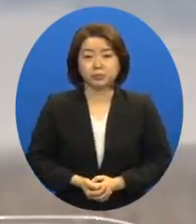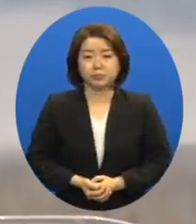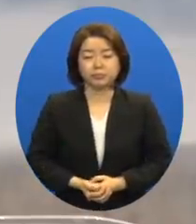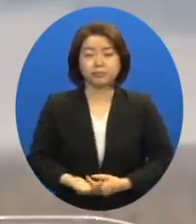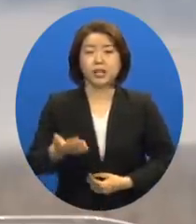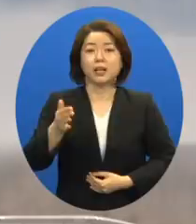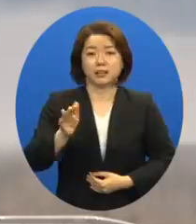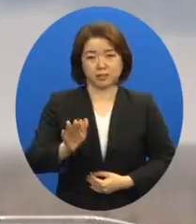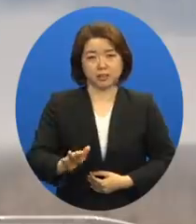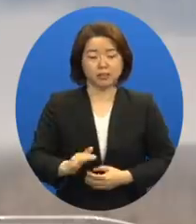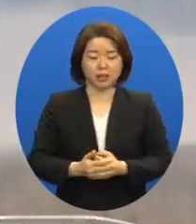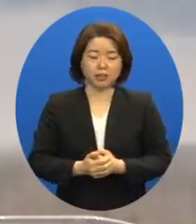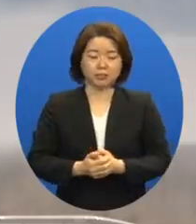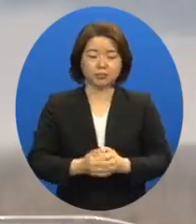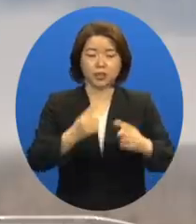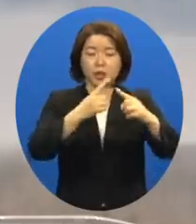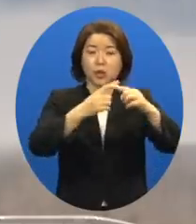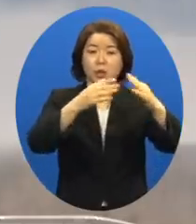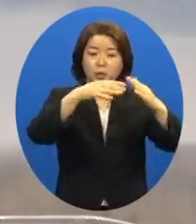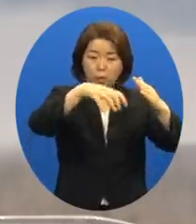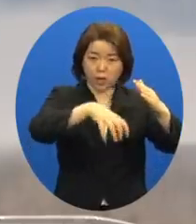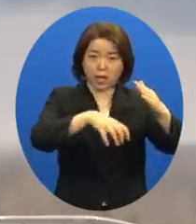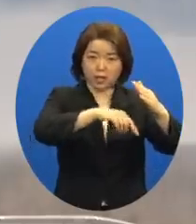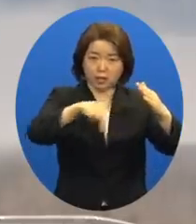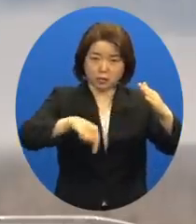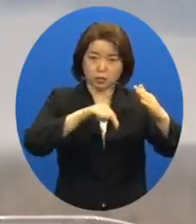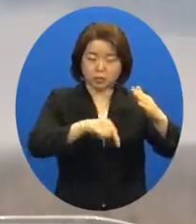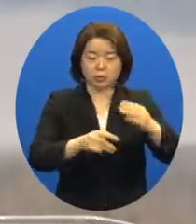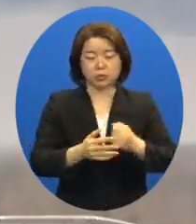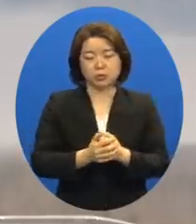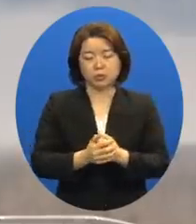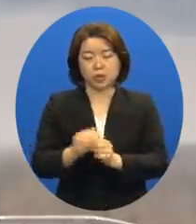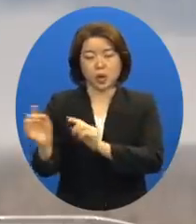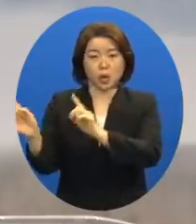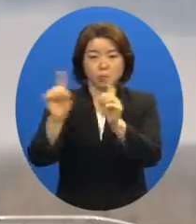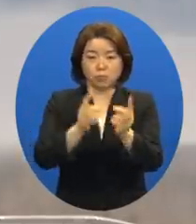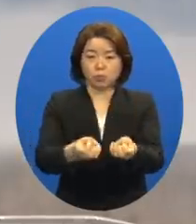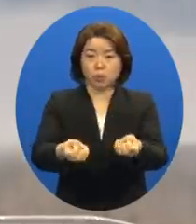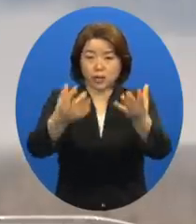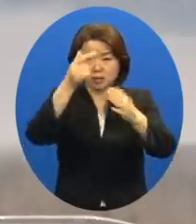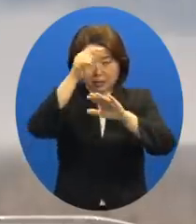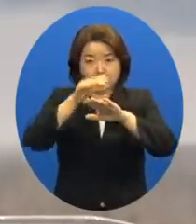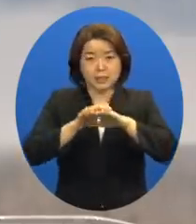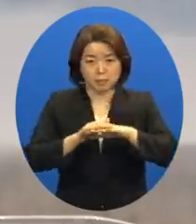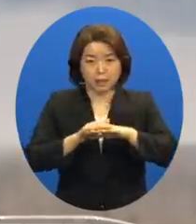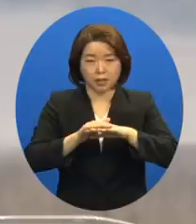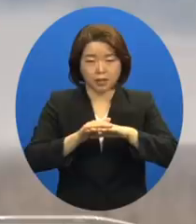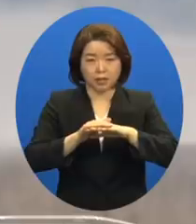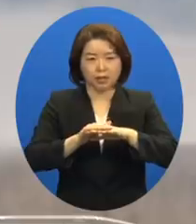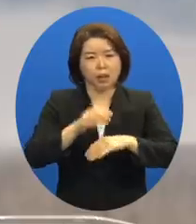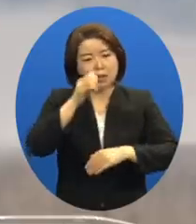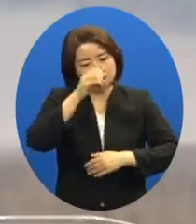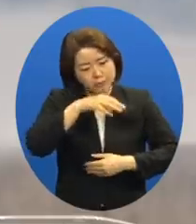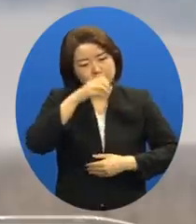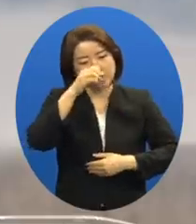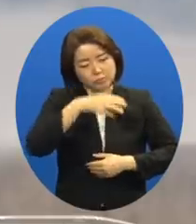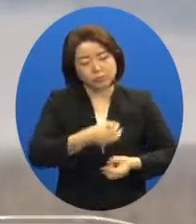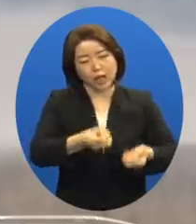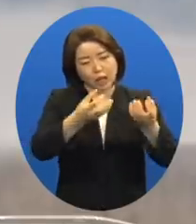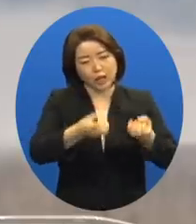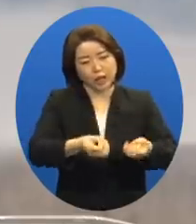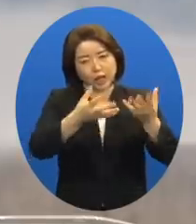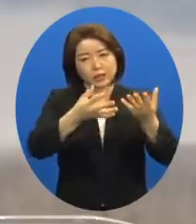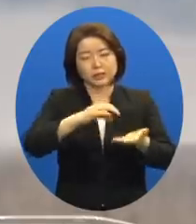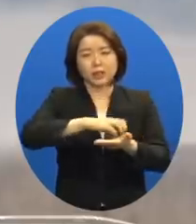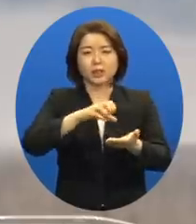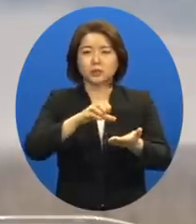그러나 교회 안에서조차도 부활절 예배는 그냥 행사 정도쯤으로